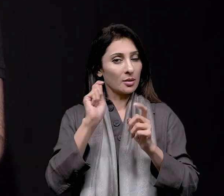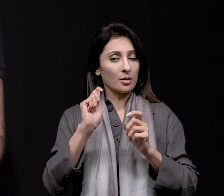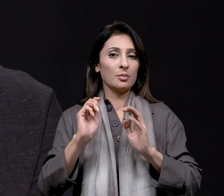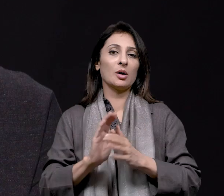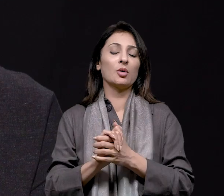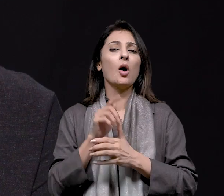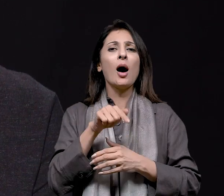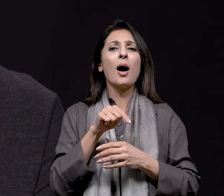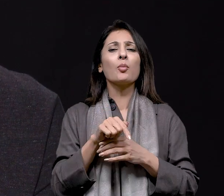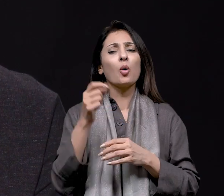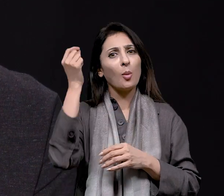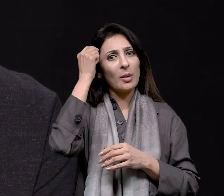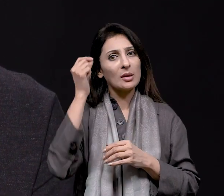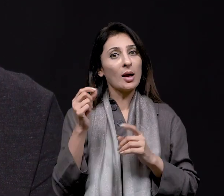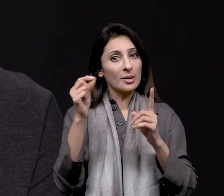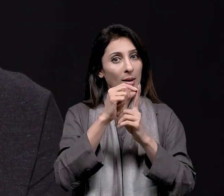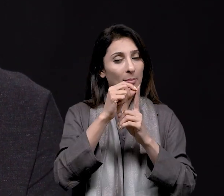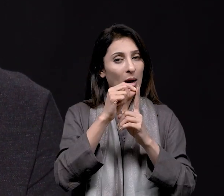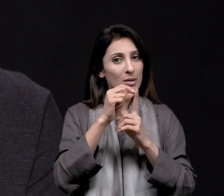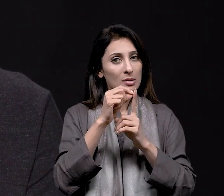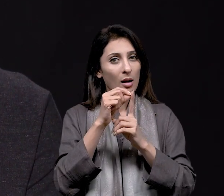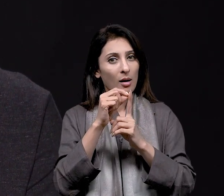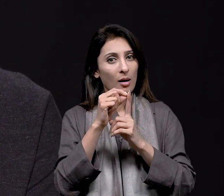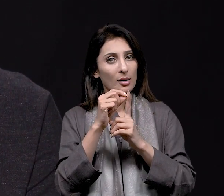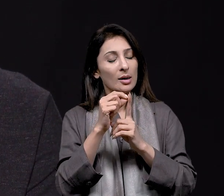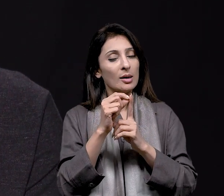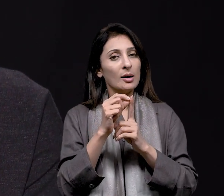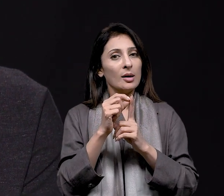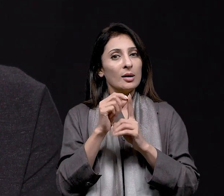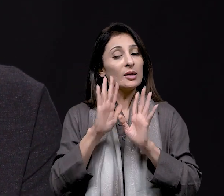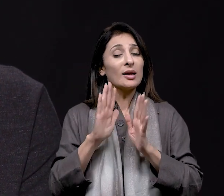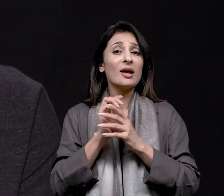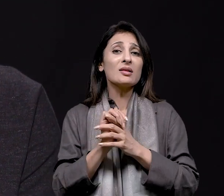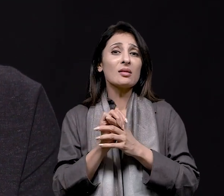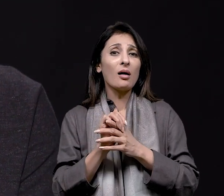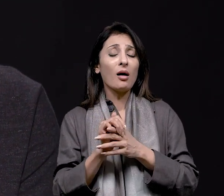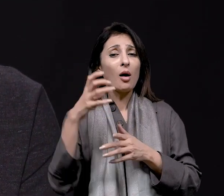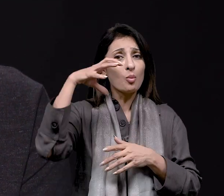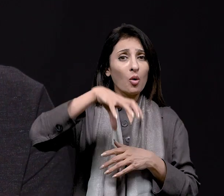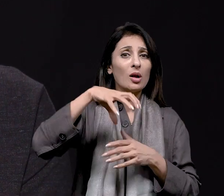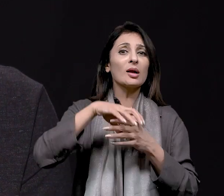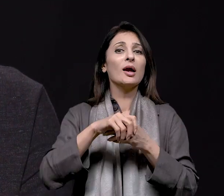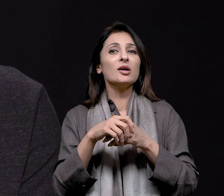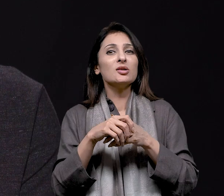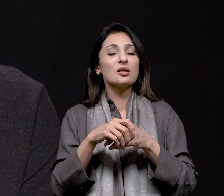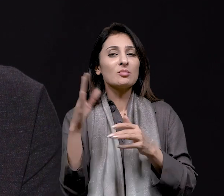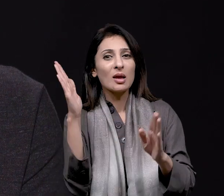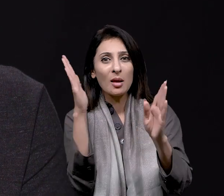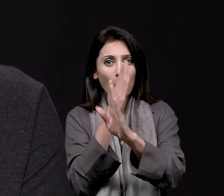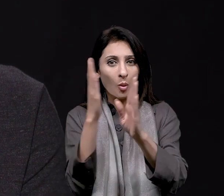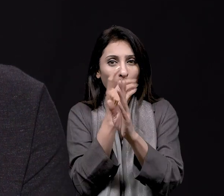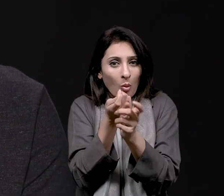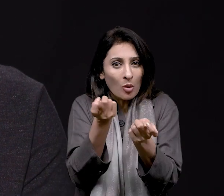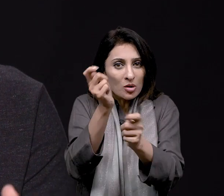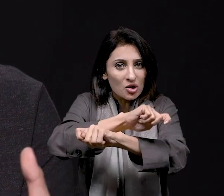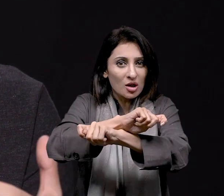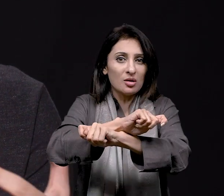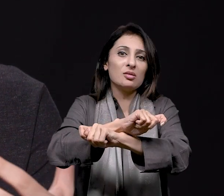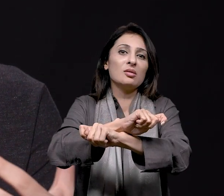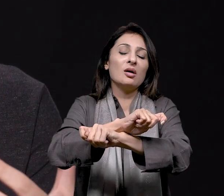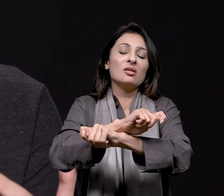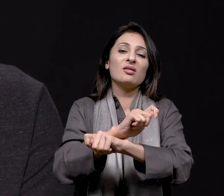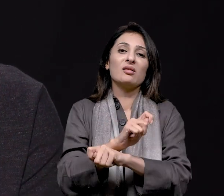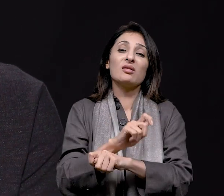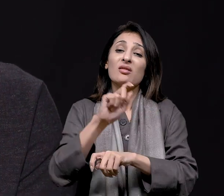کر رہا ہوں۔ جیسا کہ آپ جانتے ہیں کہ پاکستان دنیا کے ان چند ممالک کی فہرست میں شامل ہے جو کہ کلائمیٹ چینج یعنی